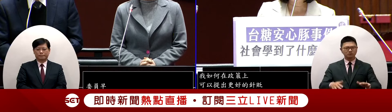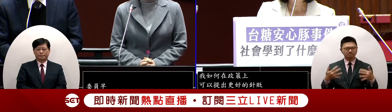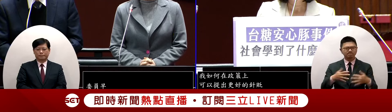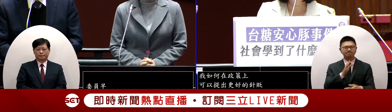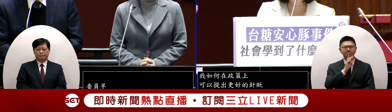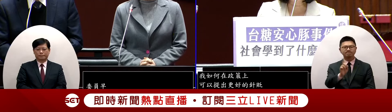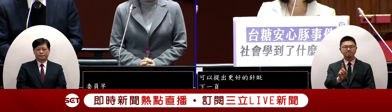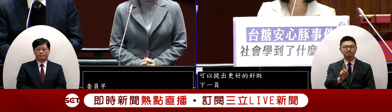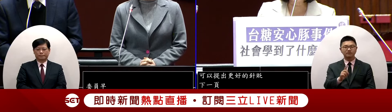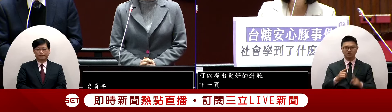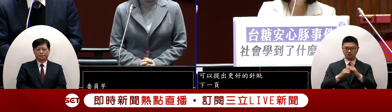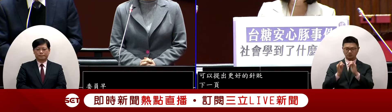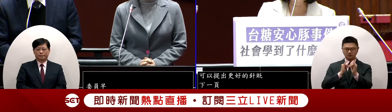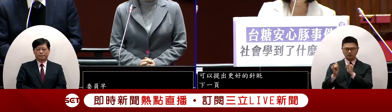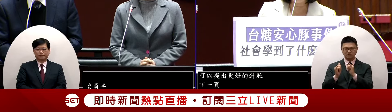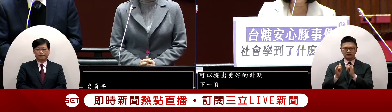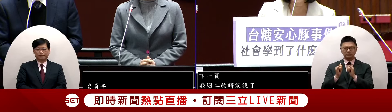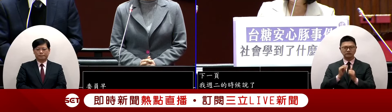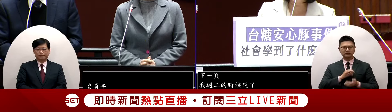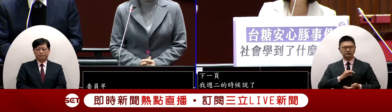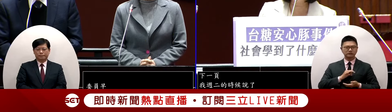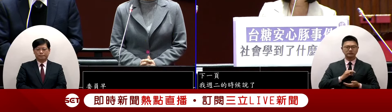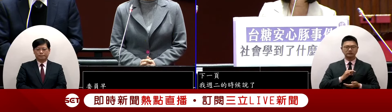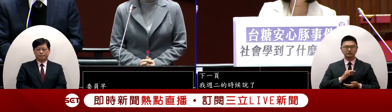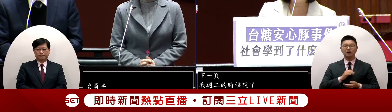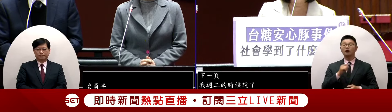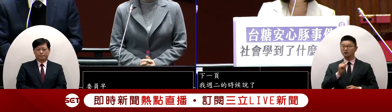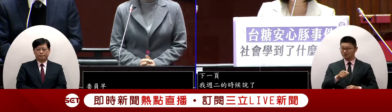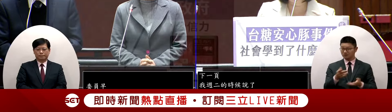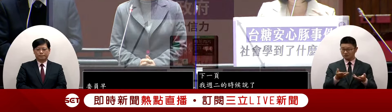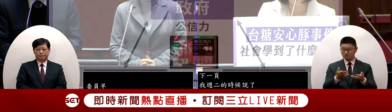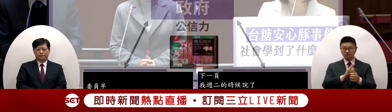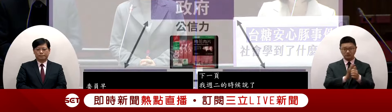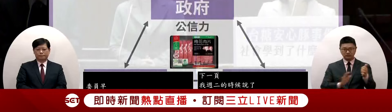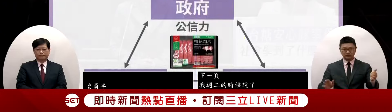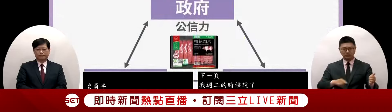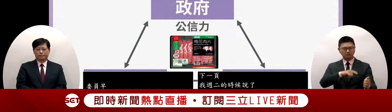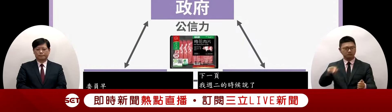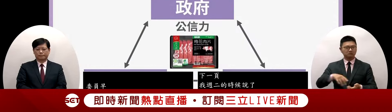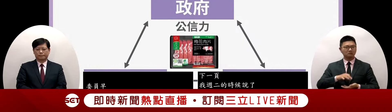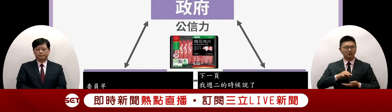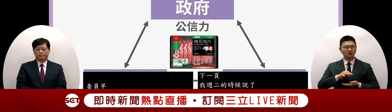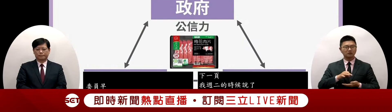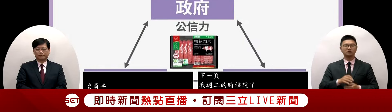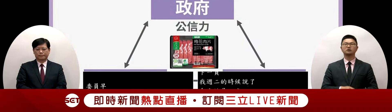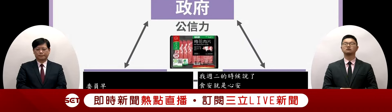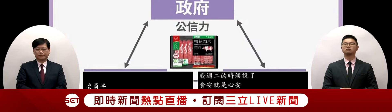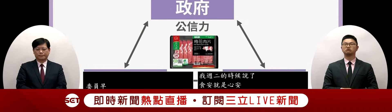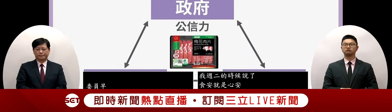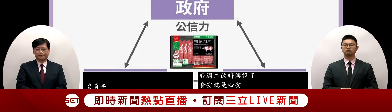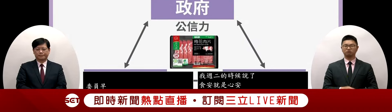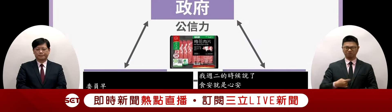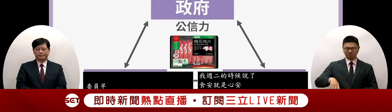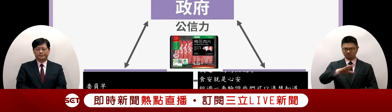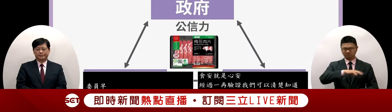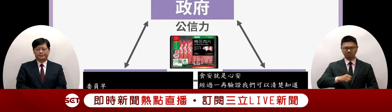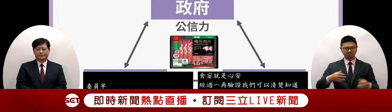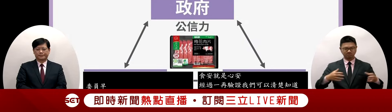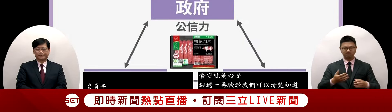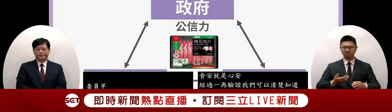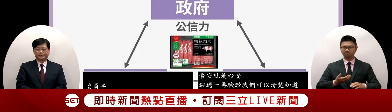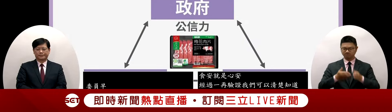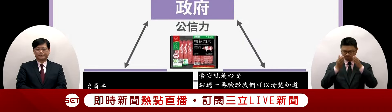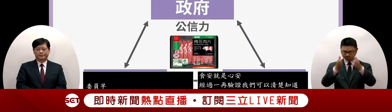在人民心慌慌，因为这个事件受伤了。所以我们无论如何要请全力来对于国人